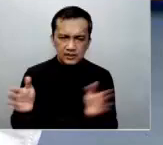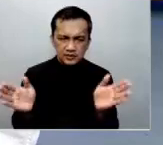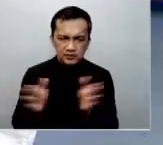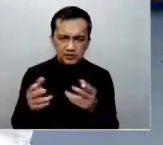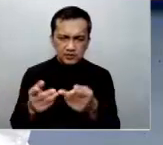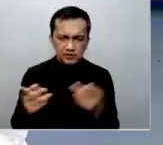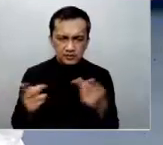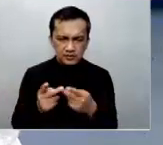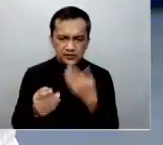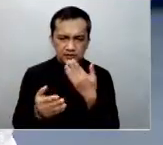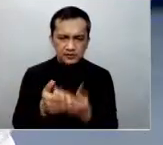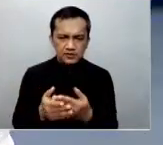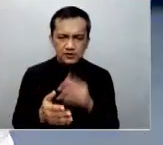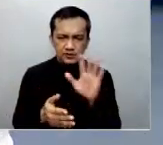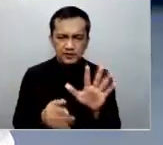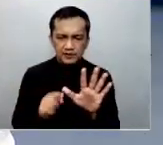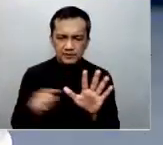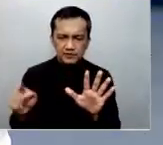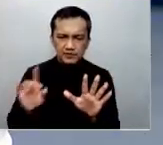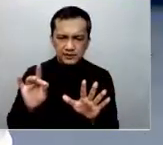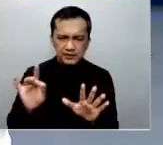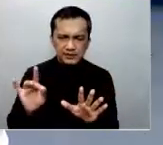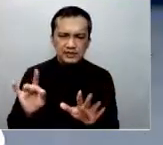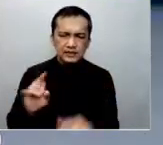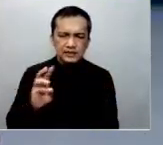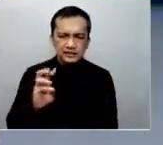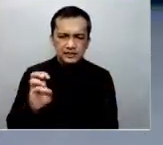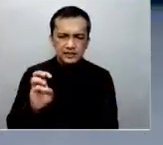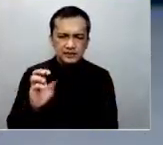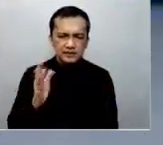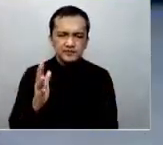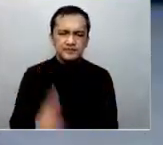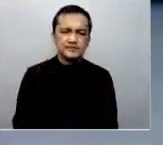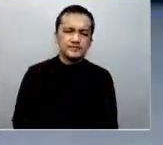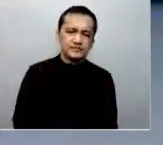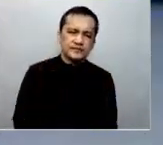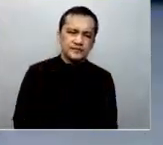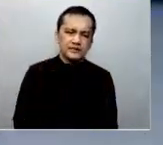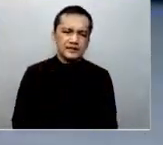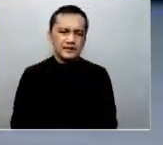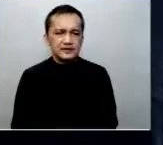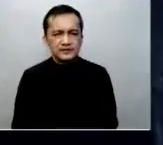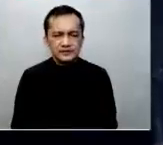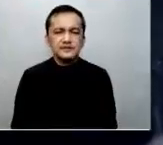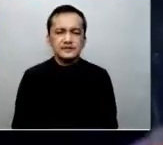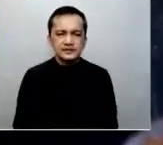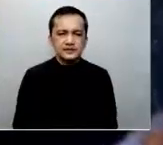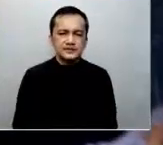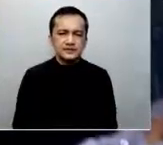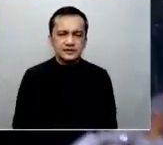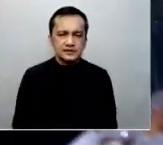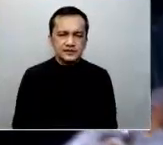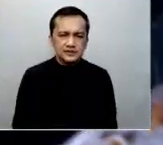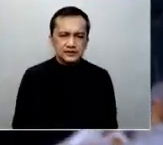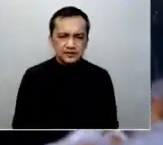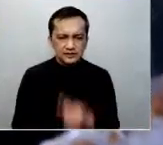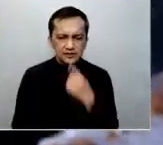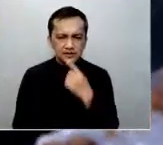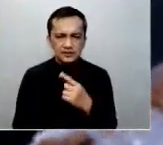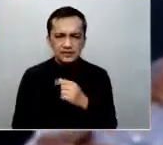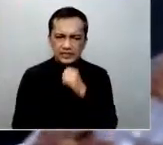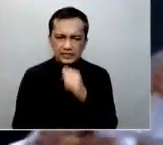for 5 to 8, 650 pesos. Tapos naman yung pero siksik eh. Ang taas eh. Siksik. At yung mga topping. Hindi